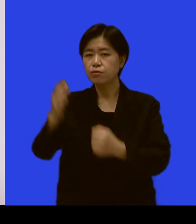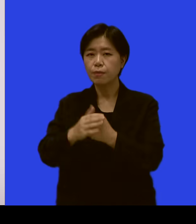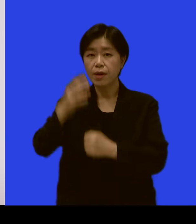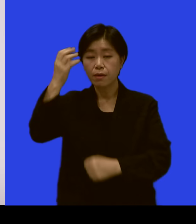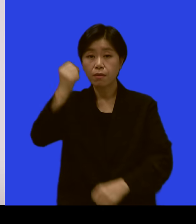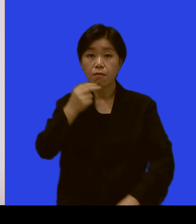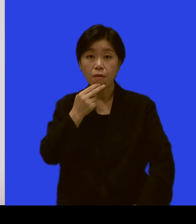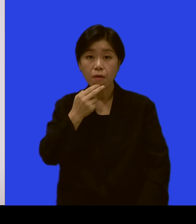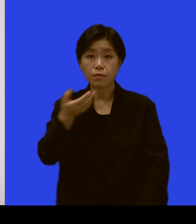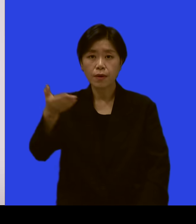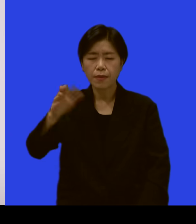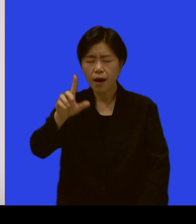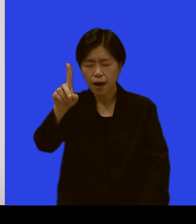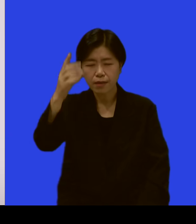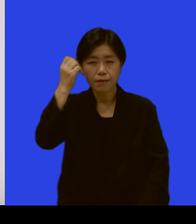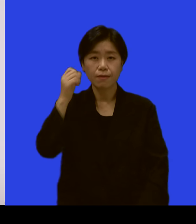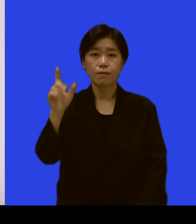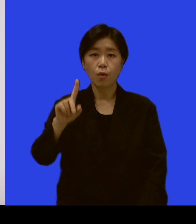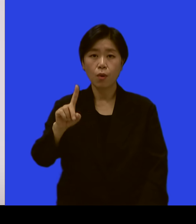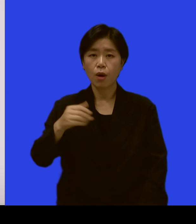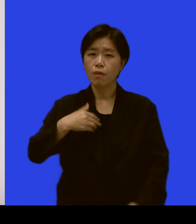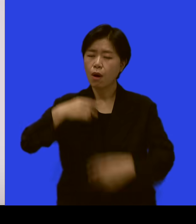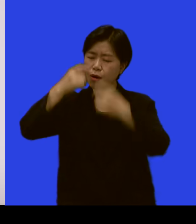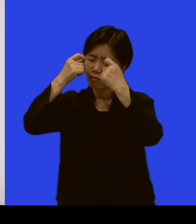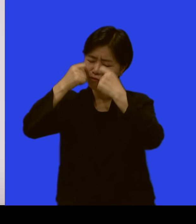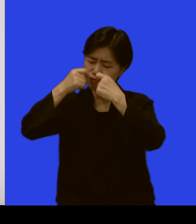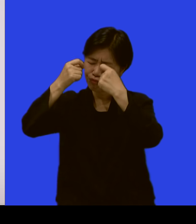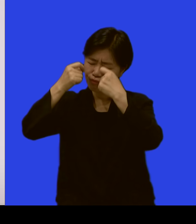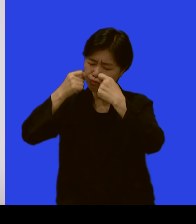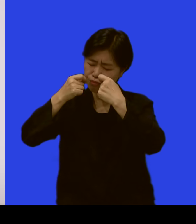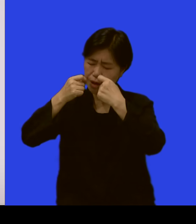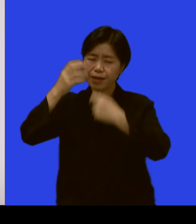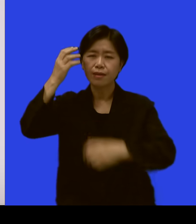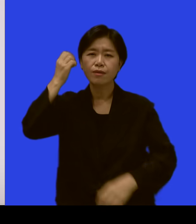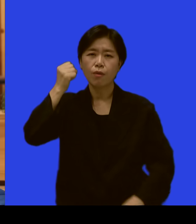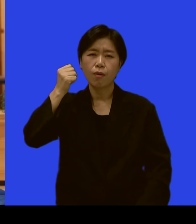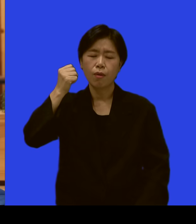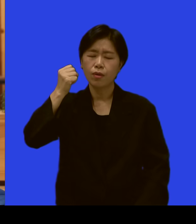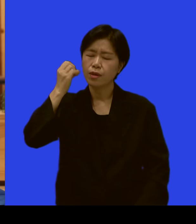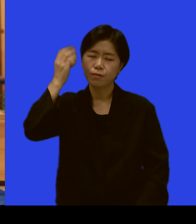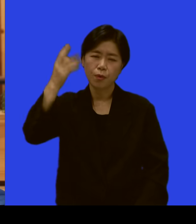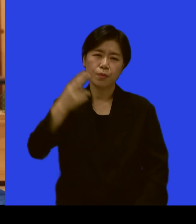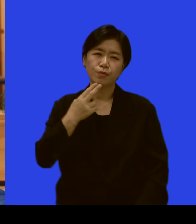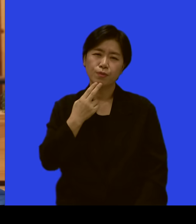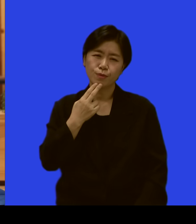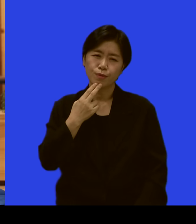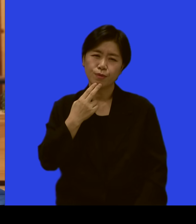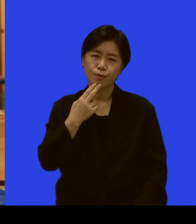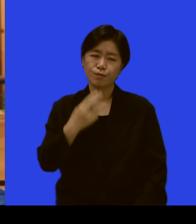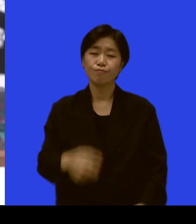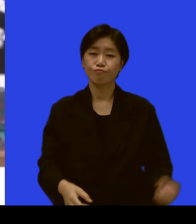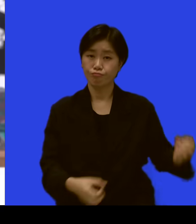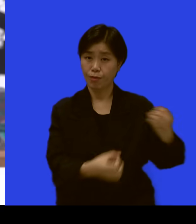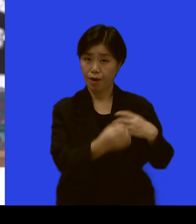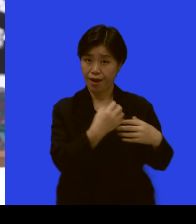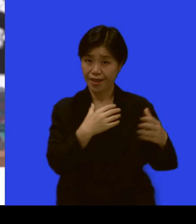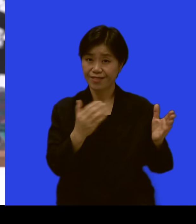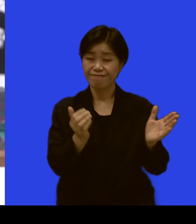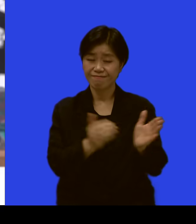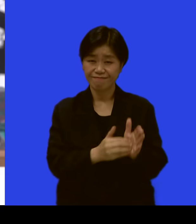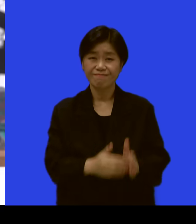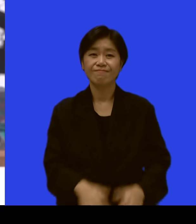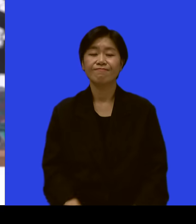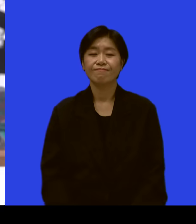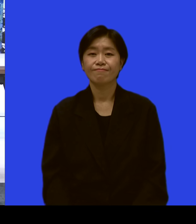형한테 끌어안겨가지고 울었었던 거는 왜 이렇게 기억이 안 잊혀지는지 모르겠다고. 예. 그래서 따뜻했던